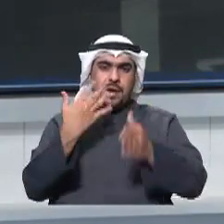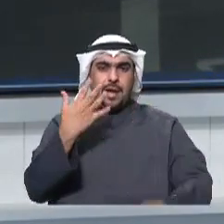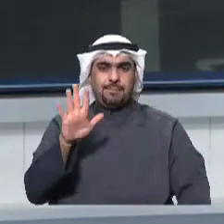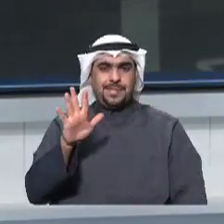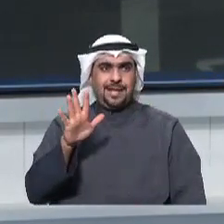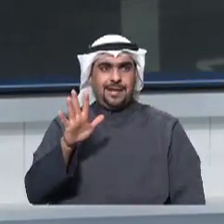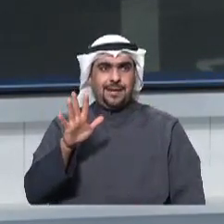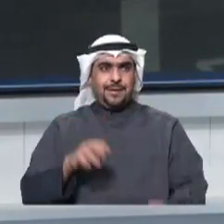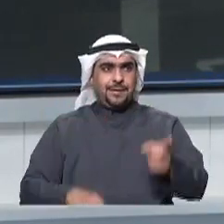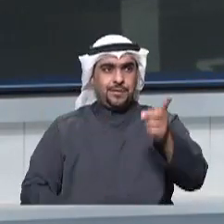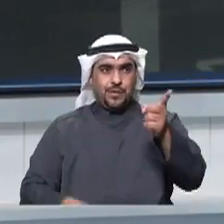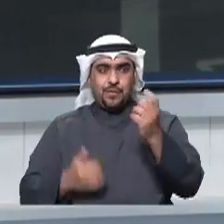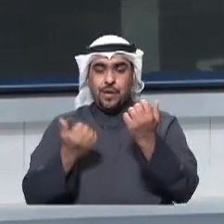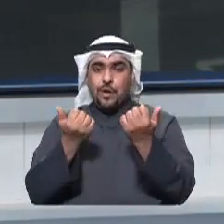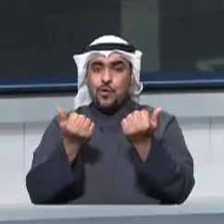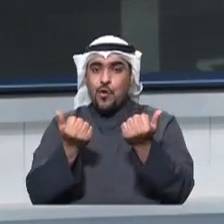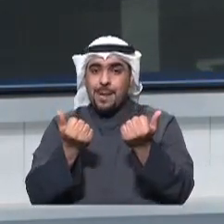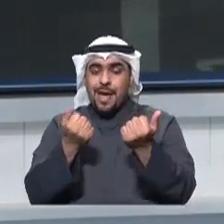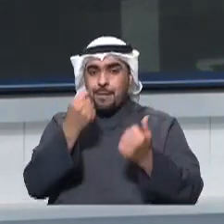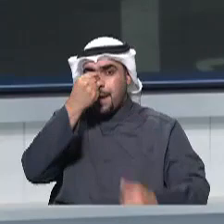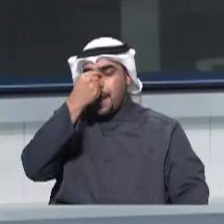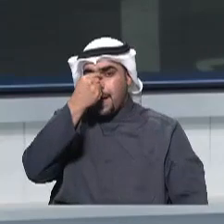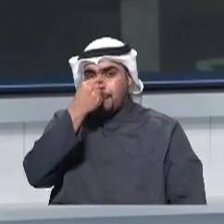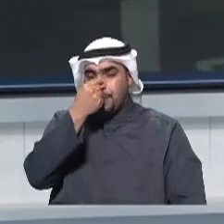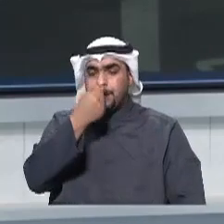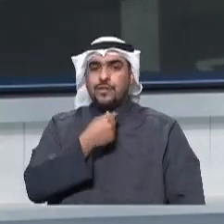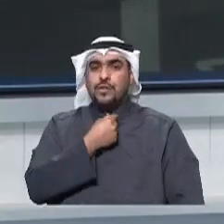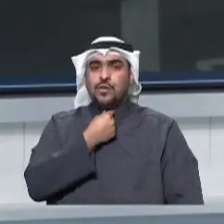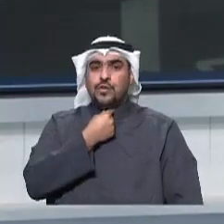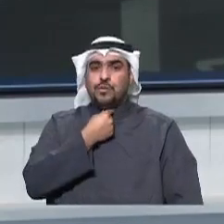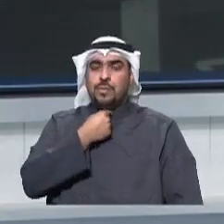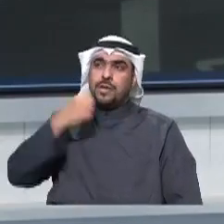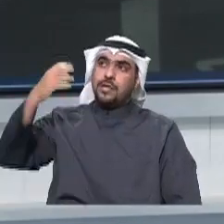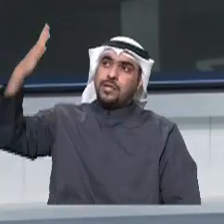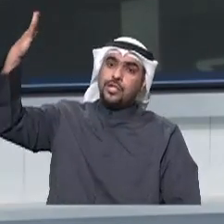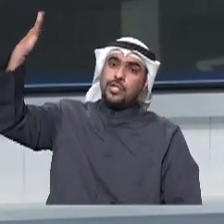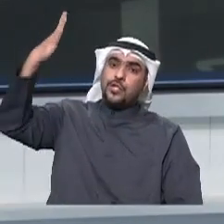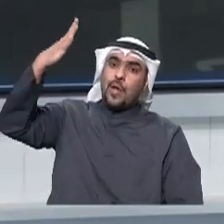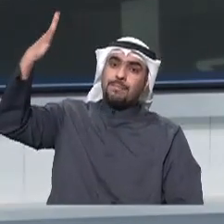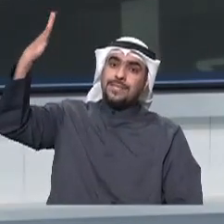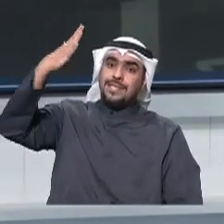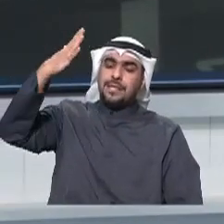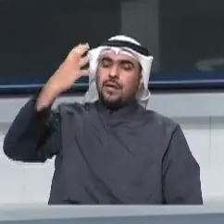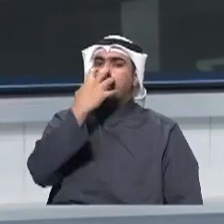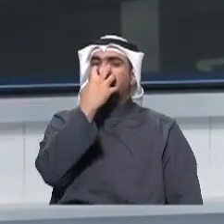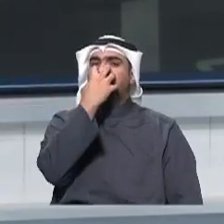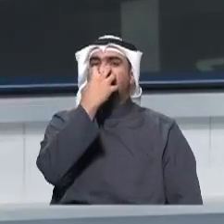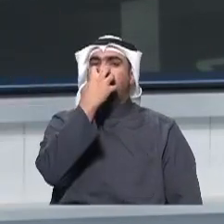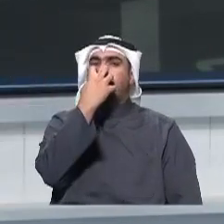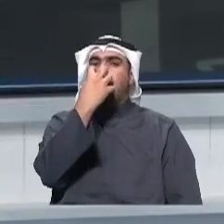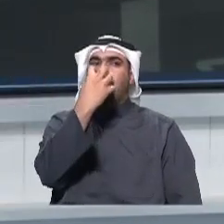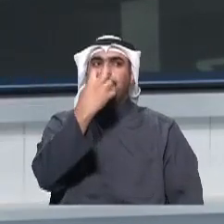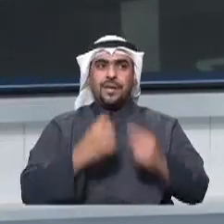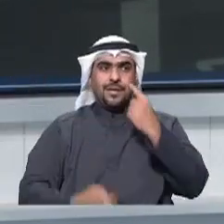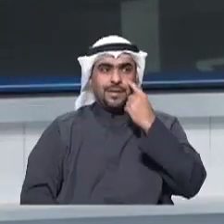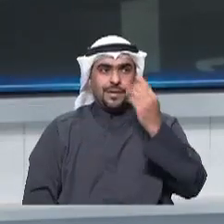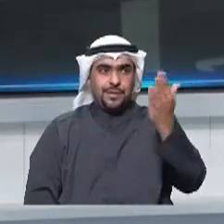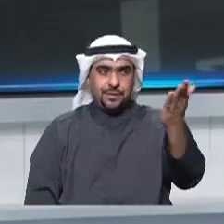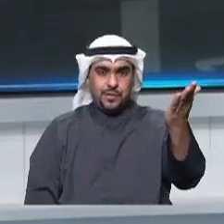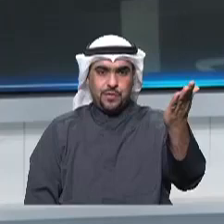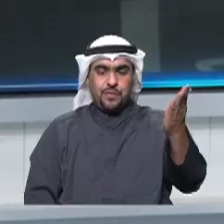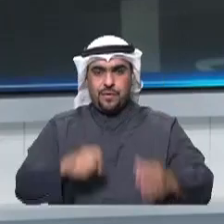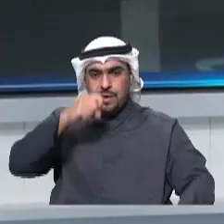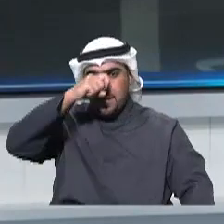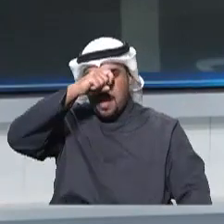الوقت حتى يوم الجمعة، رياح شمالية غربية يوم الأربعاء تنشط على فترات من 15 إلى 40 كيلومتر بالساعة،